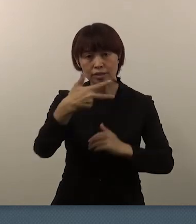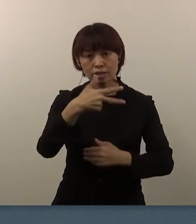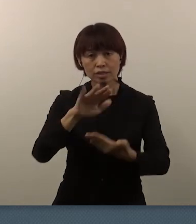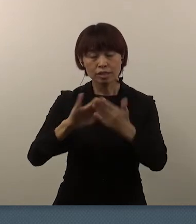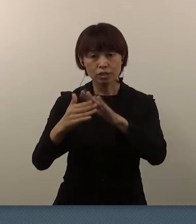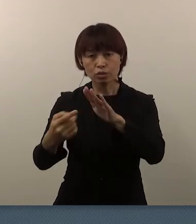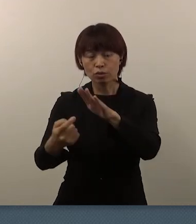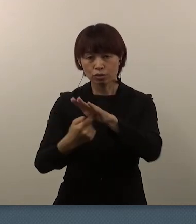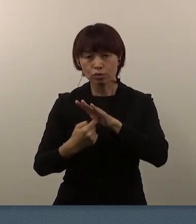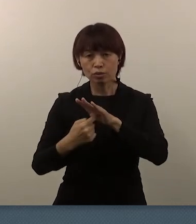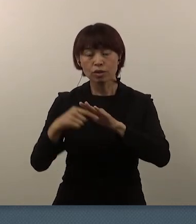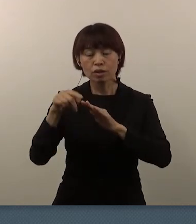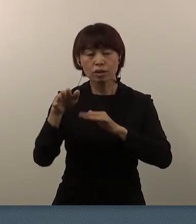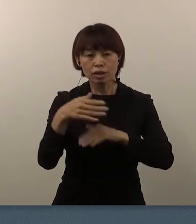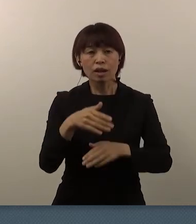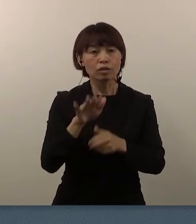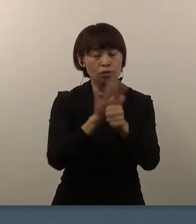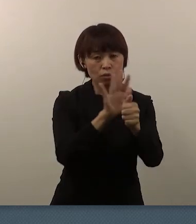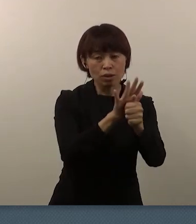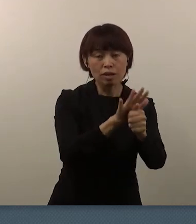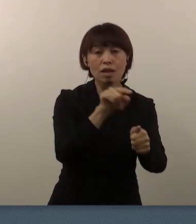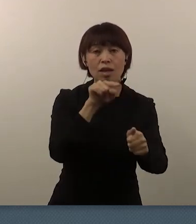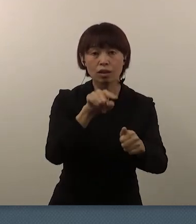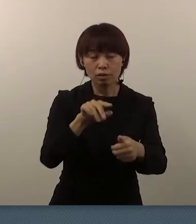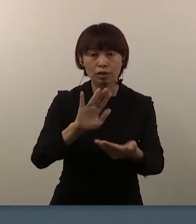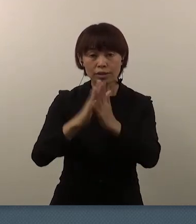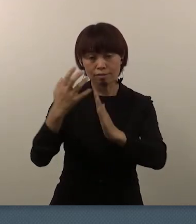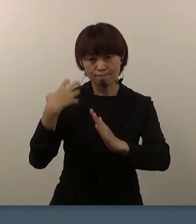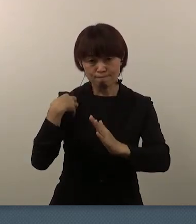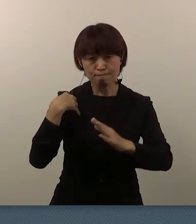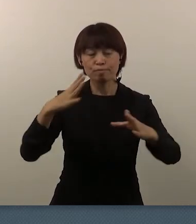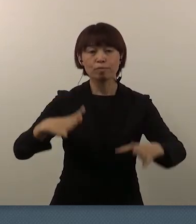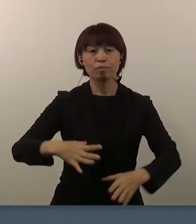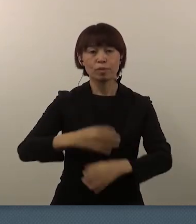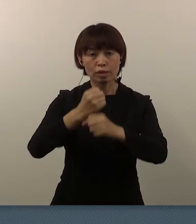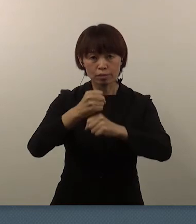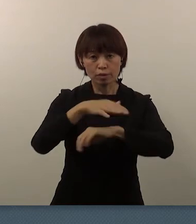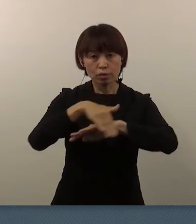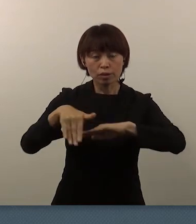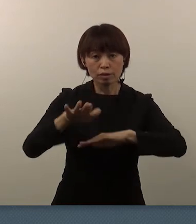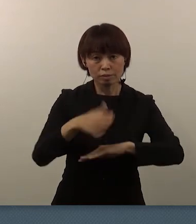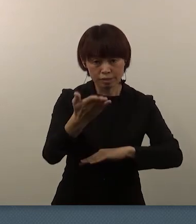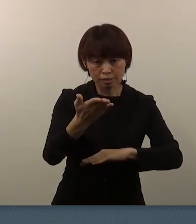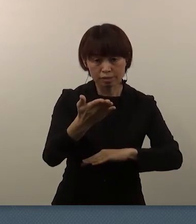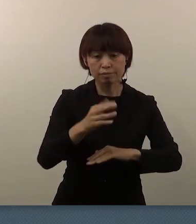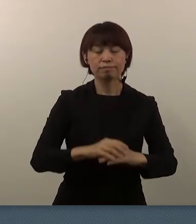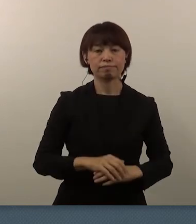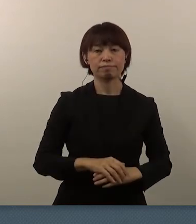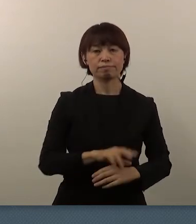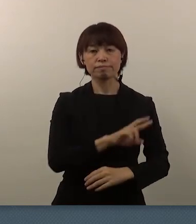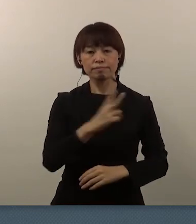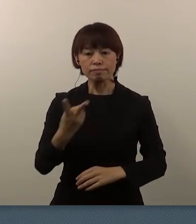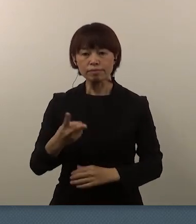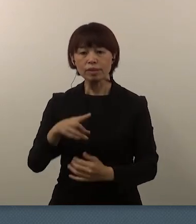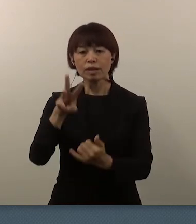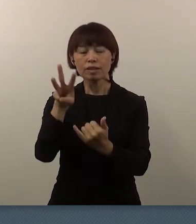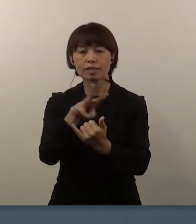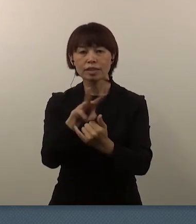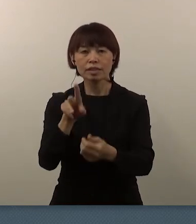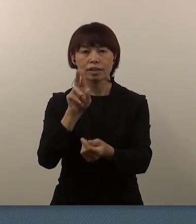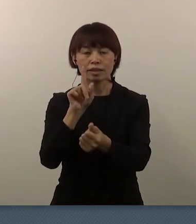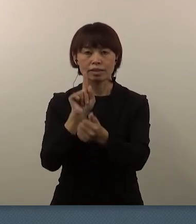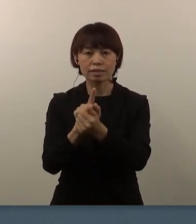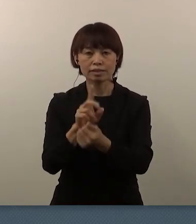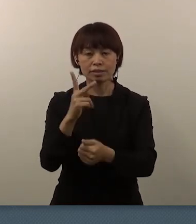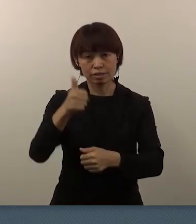とめるようなお考えとかってありますか。 そうですか。はい、最後です。今指定都市長会ですと